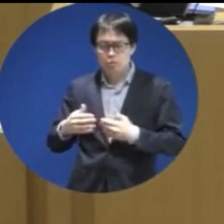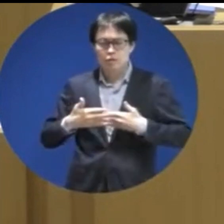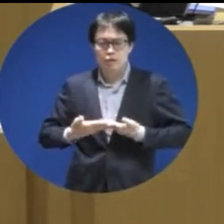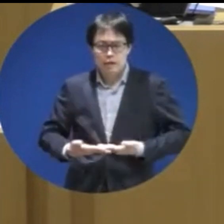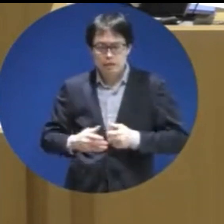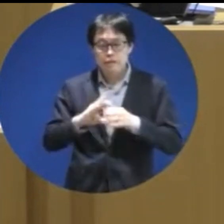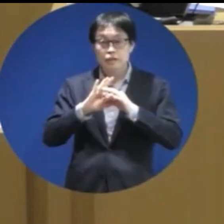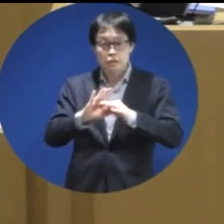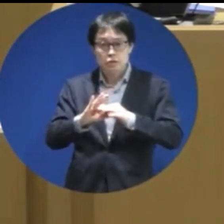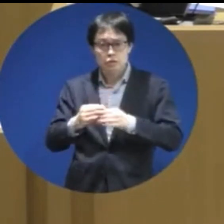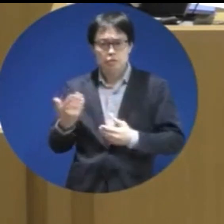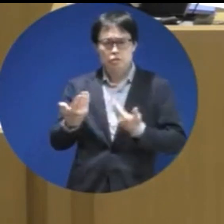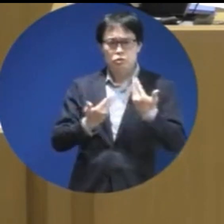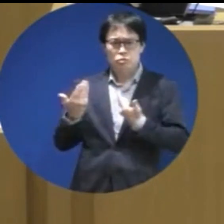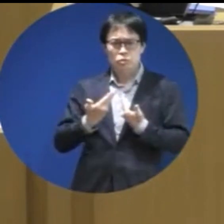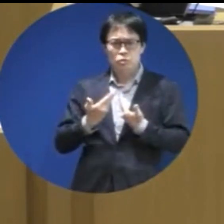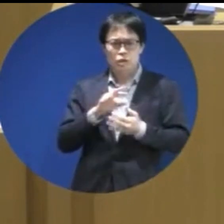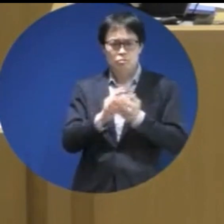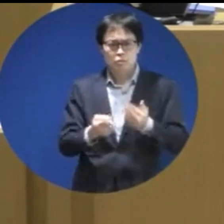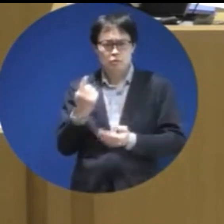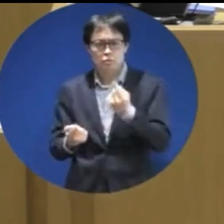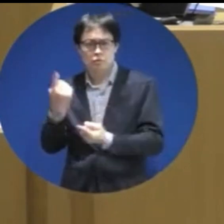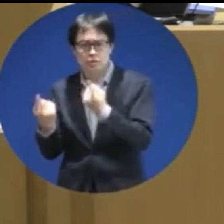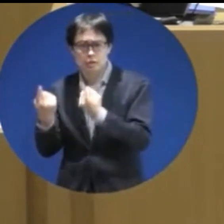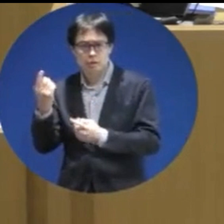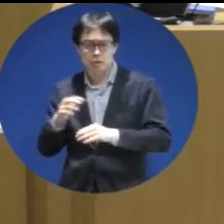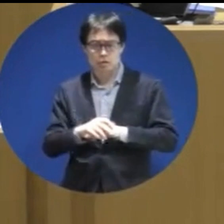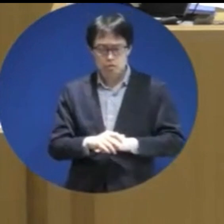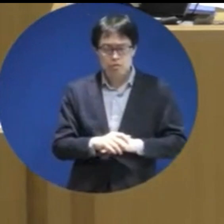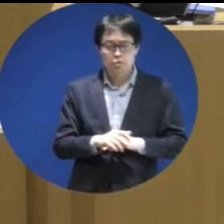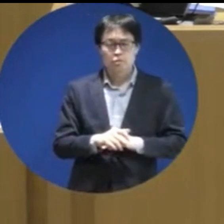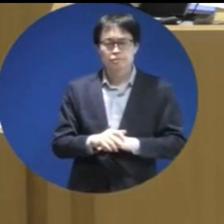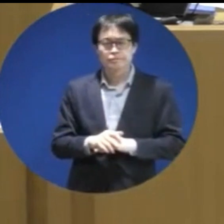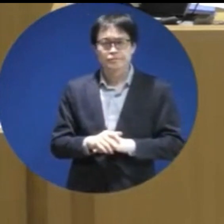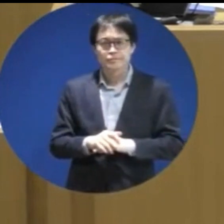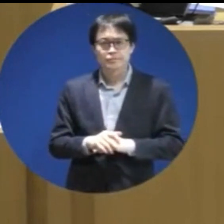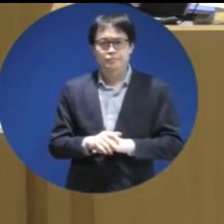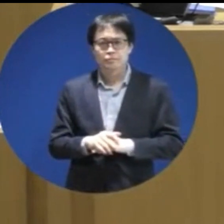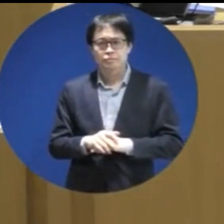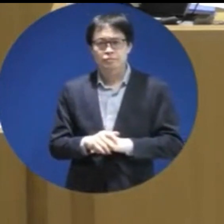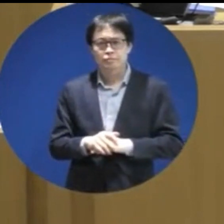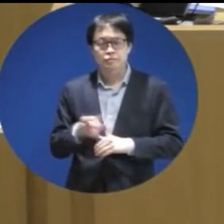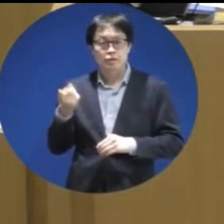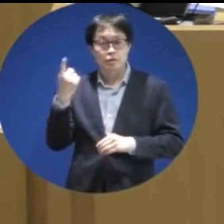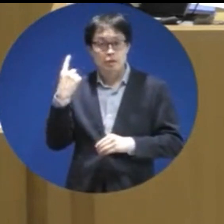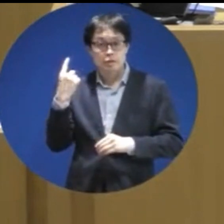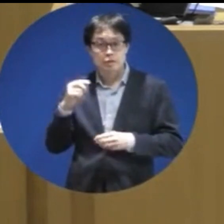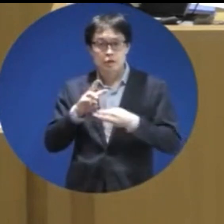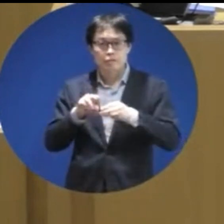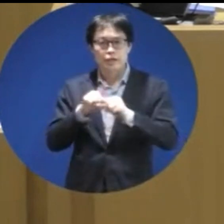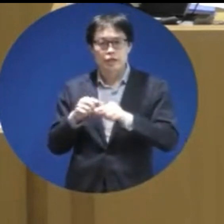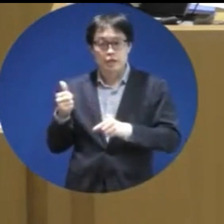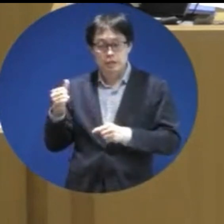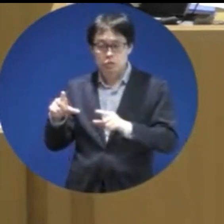問される、どういったことなのか、そういった質問が飛び交うような現場を目撃いたしました。また昨日の田中雅也